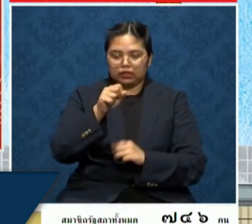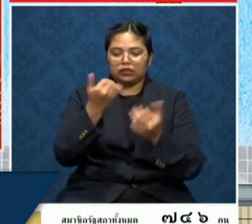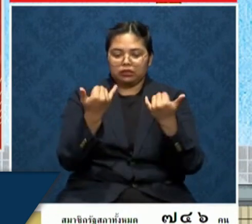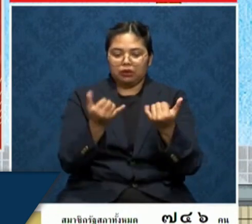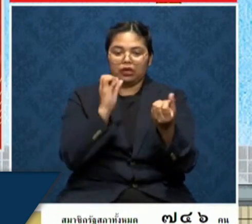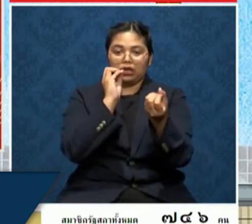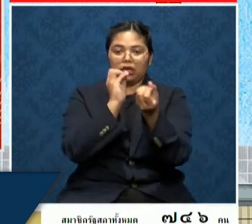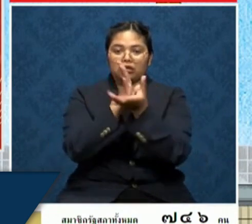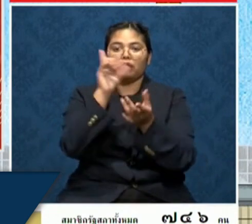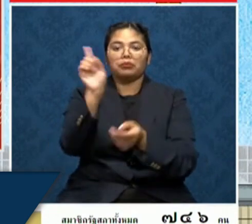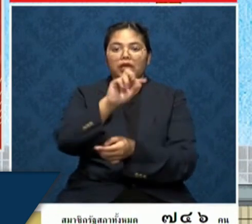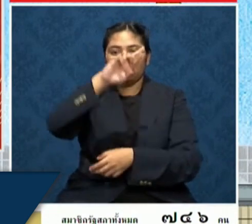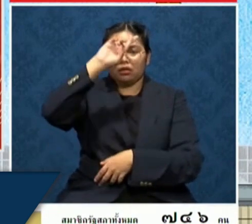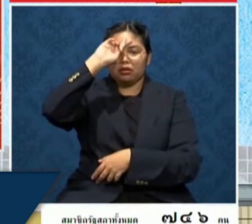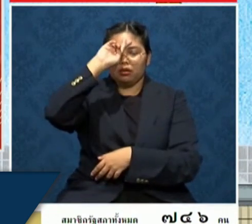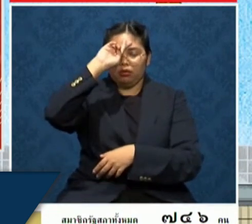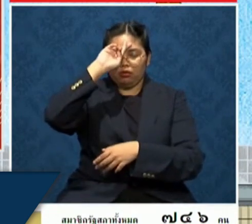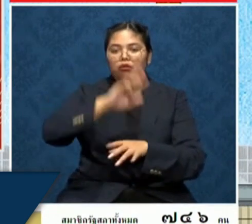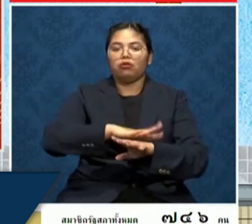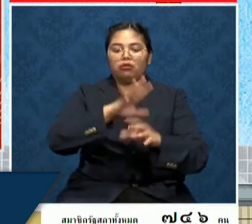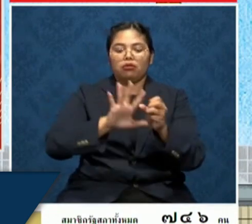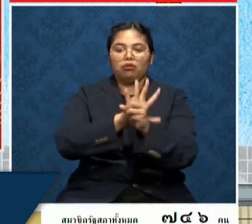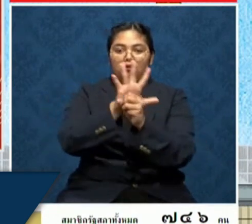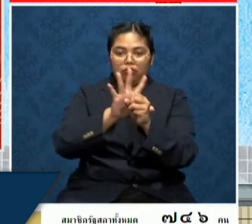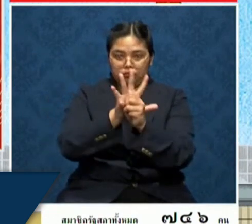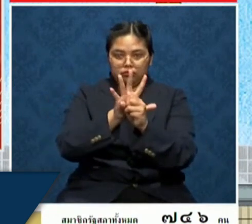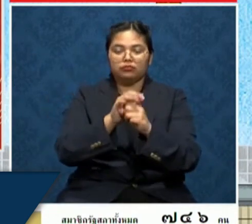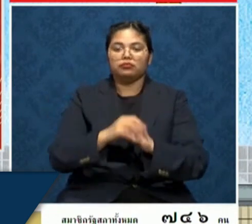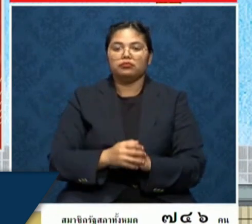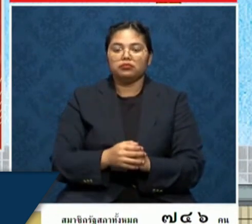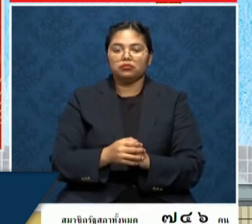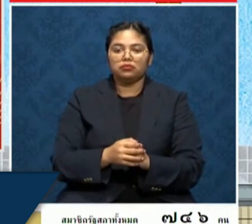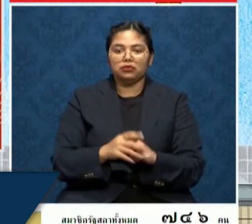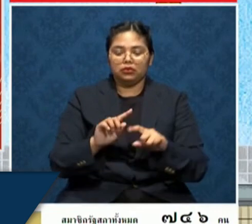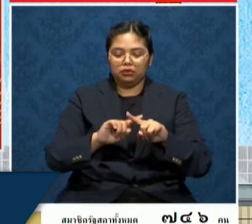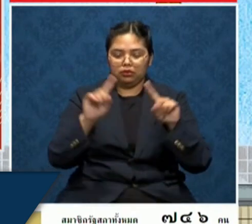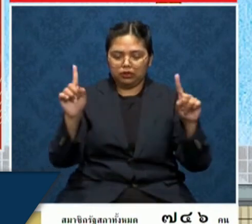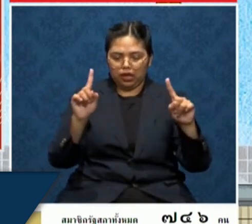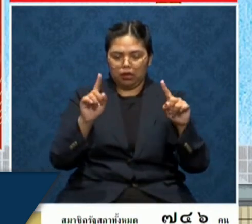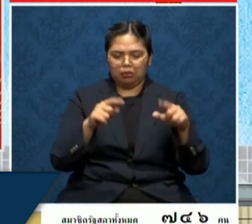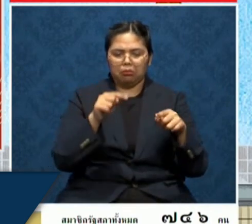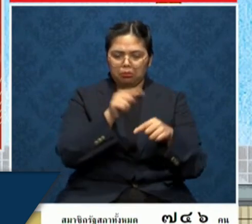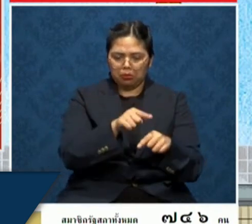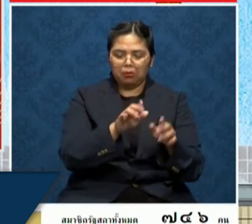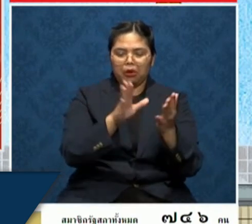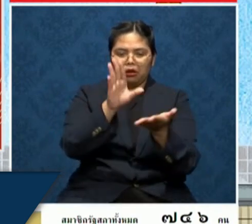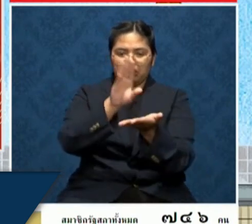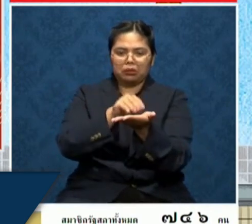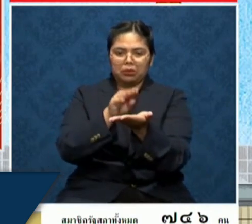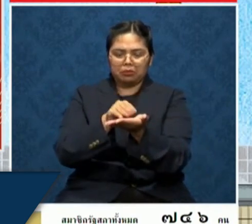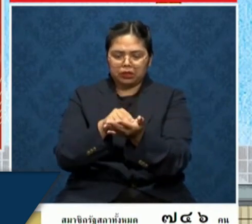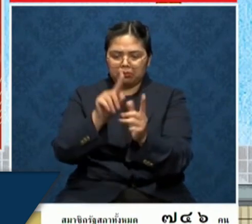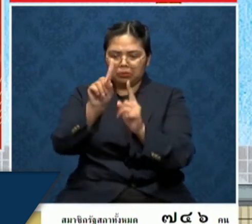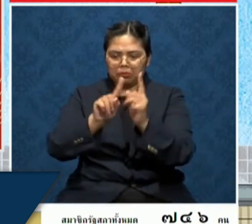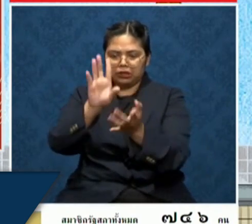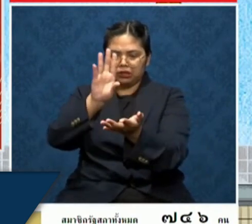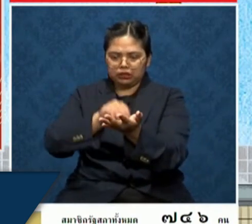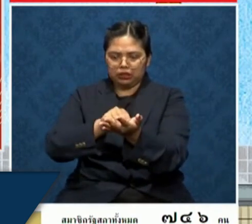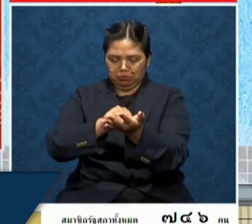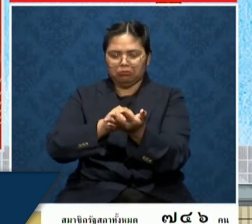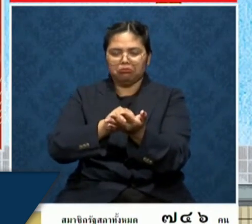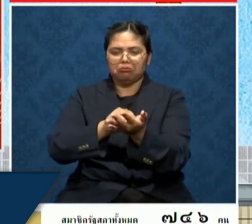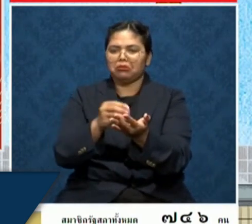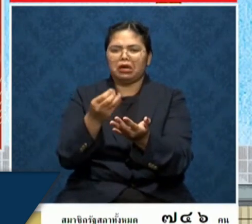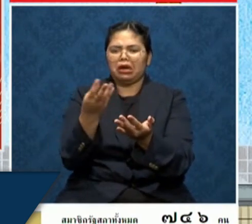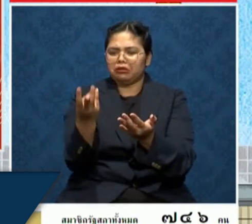านะที่ผู้ประเมินเองก็เป็นห่วงว่าผลลัพธ์ของโครงการยังห่างไกลเป้าหมายยิ่งนักระดับที่เรียกว่าวิกฤตคำถ